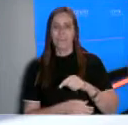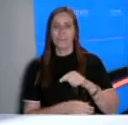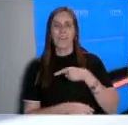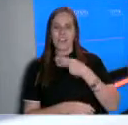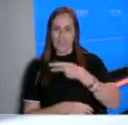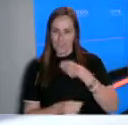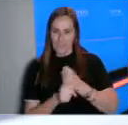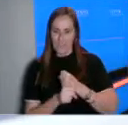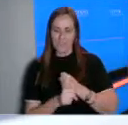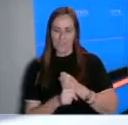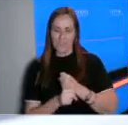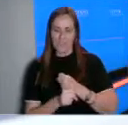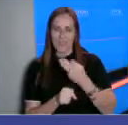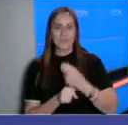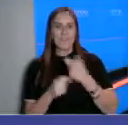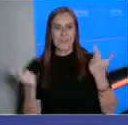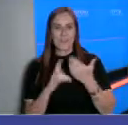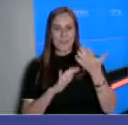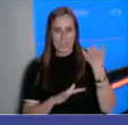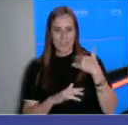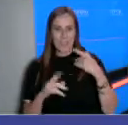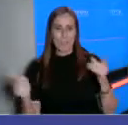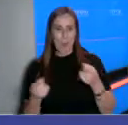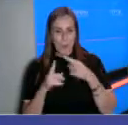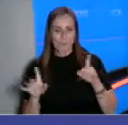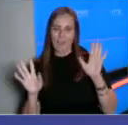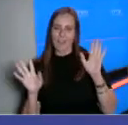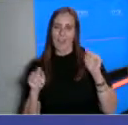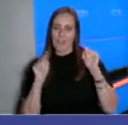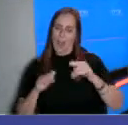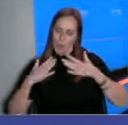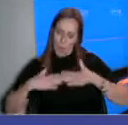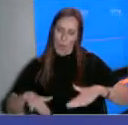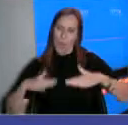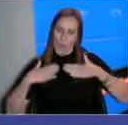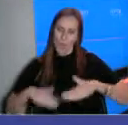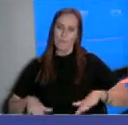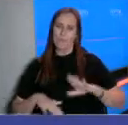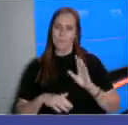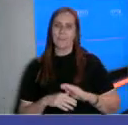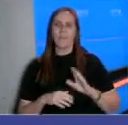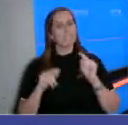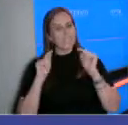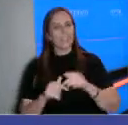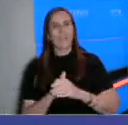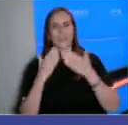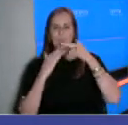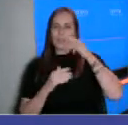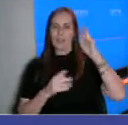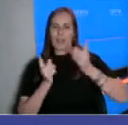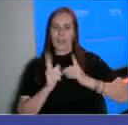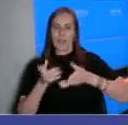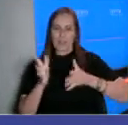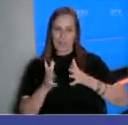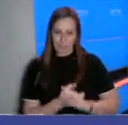ואני עשינו מסיבה לפני מוזיקה ככה, כמו שצריך, אז באנו רגועים, ובאמת זה יבוא. תודה לטעמי